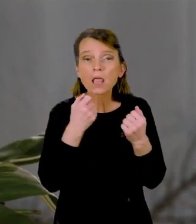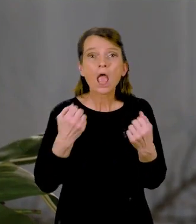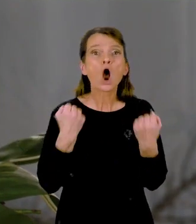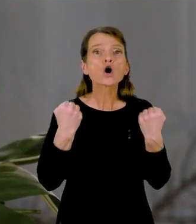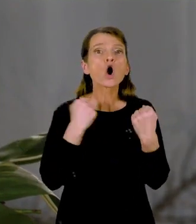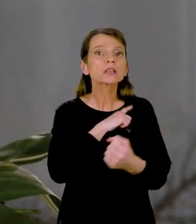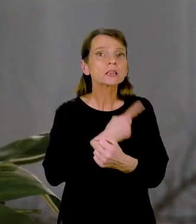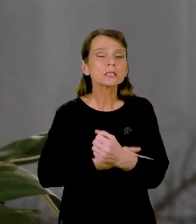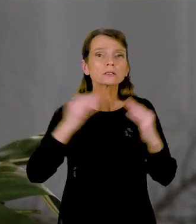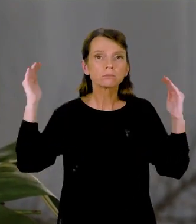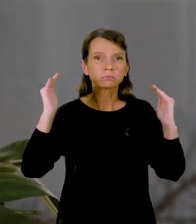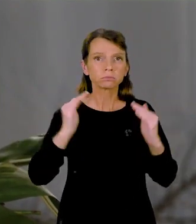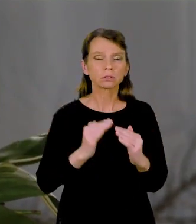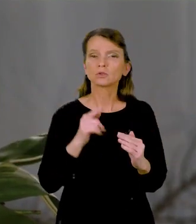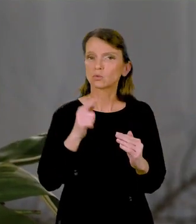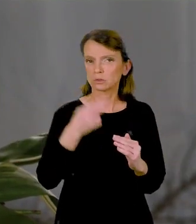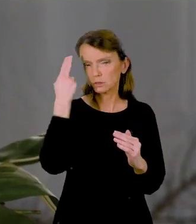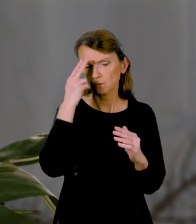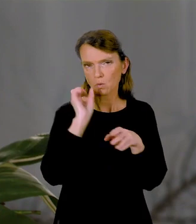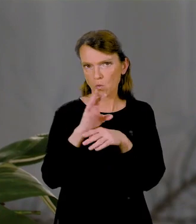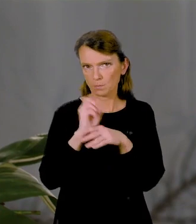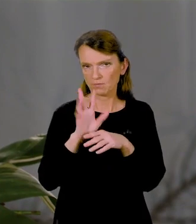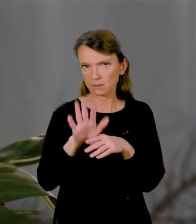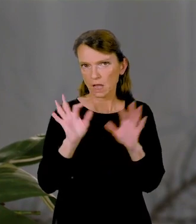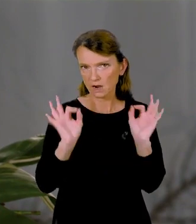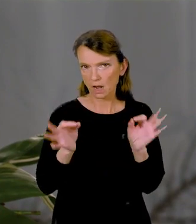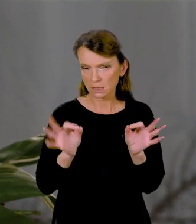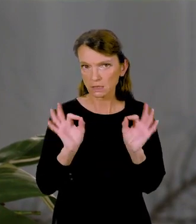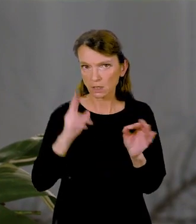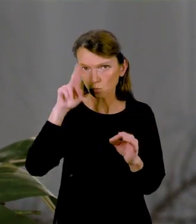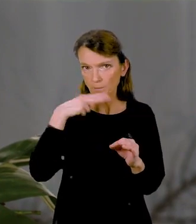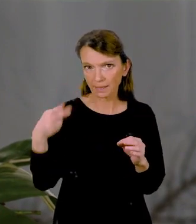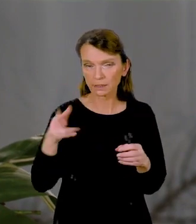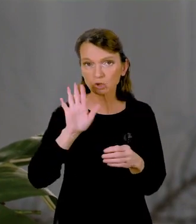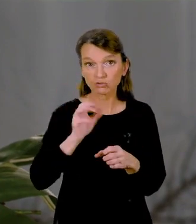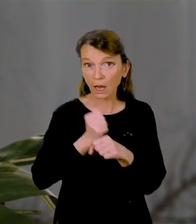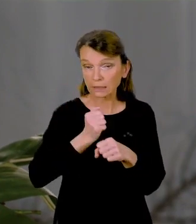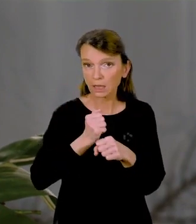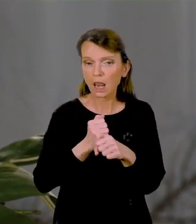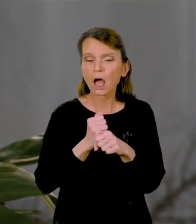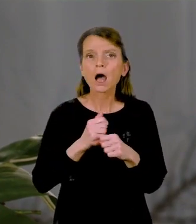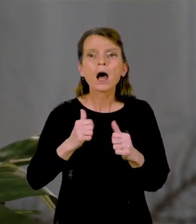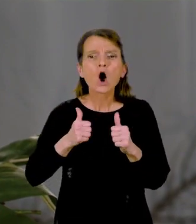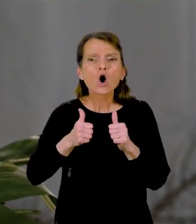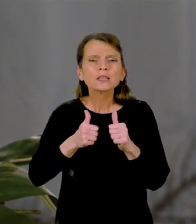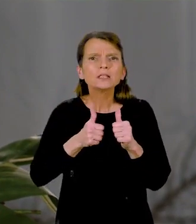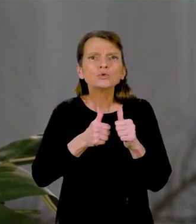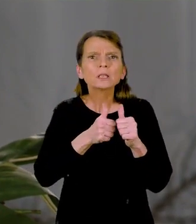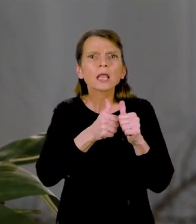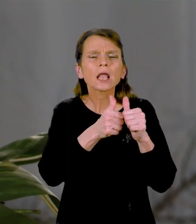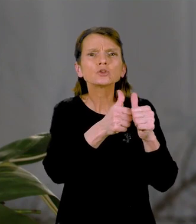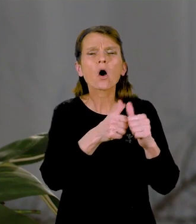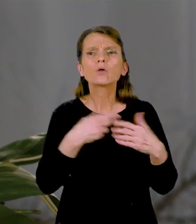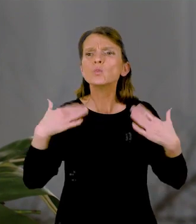kondicijo, to pa občutno vpliva na kvaliteto umetniškega dela. Kontinuiteto oziroma kar nujnost ustvarjanja